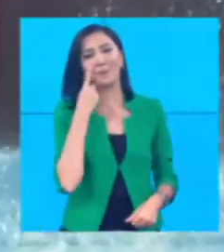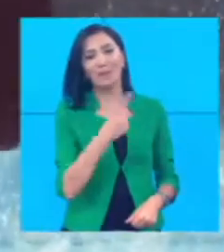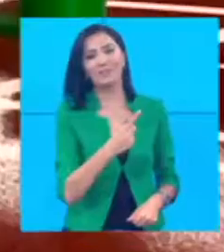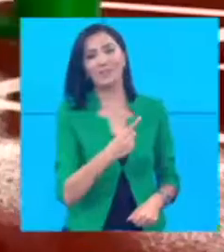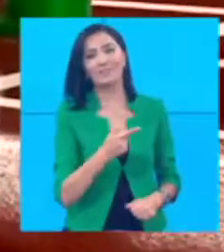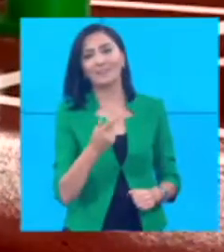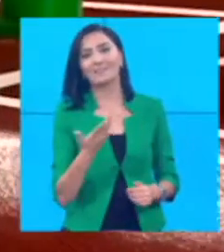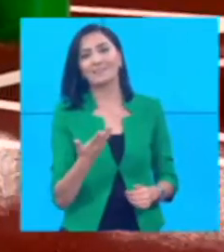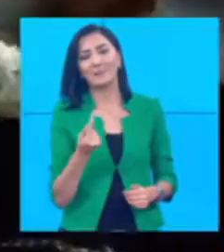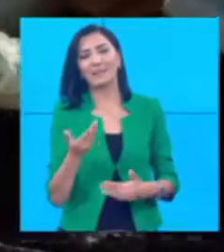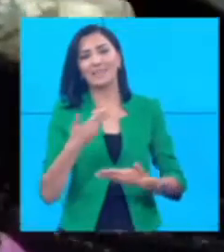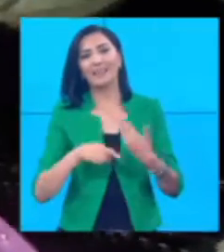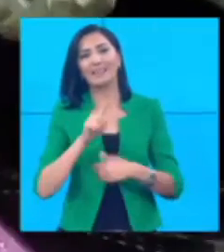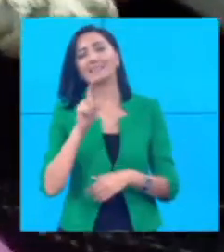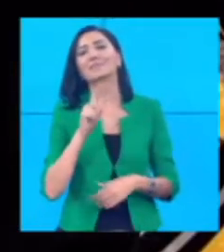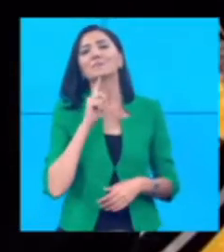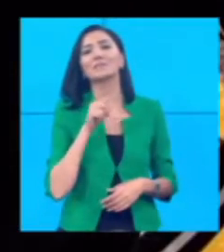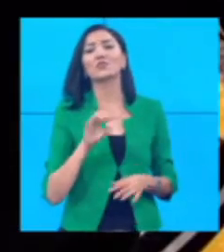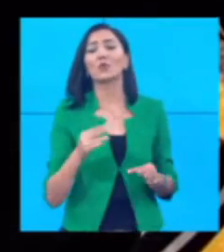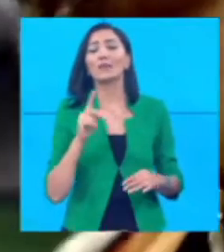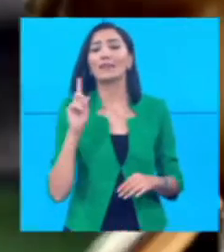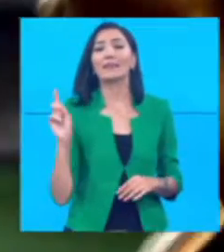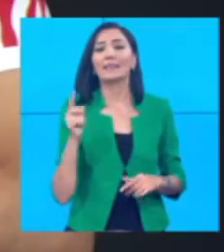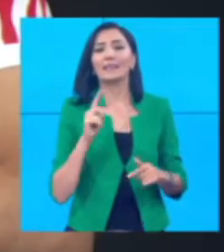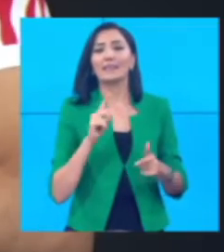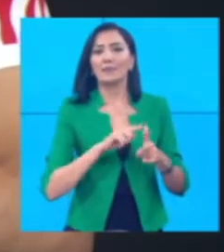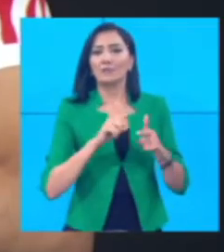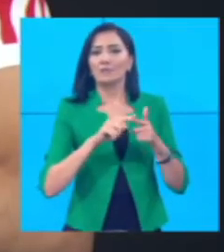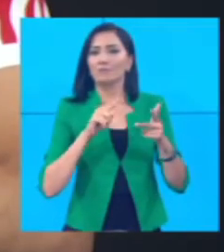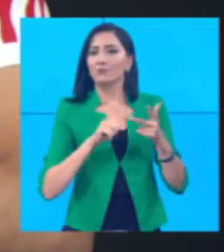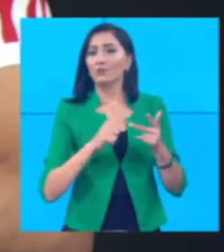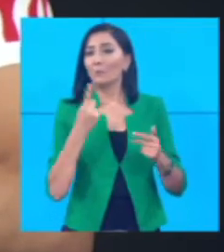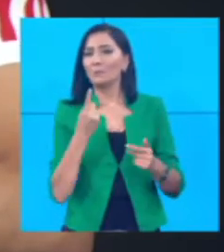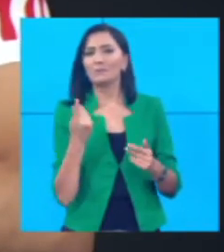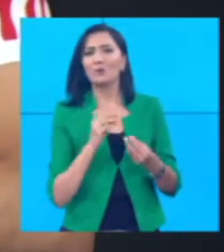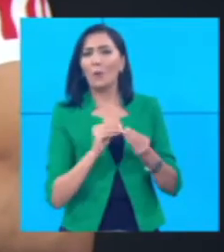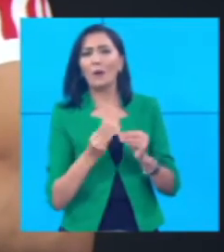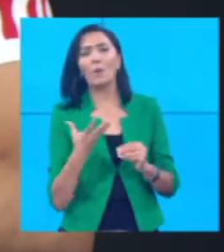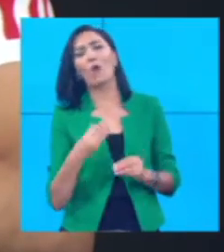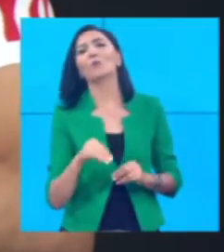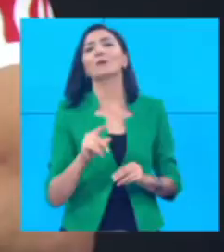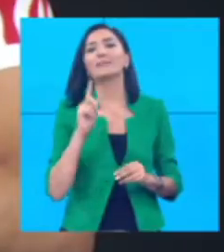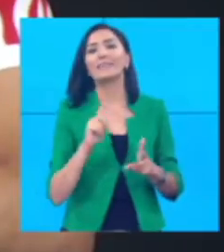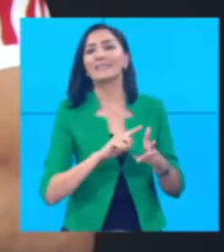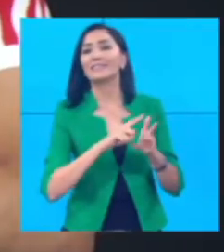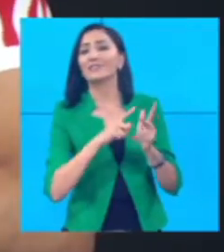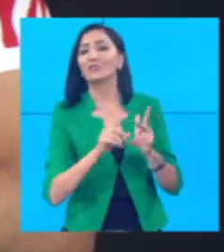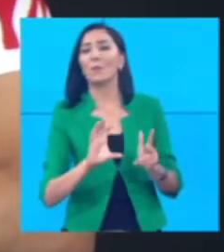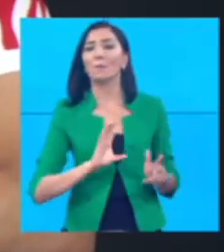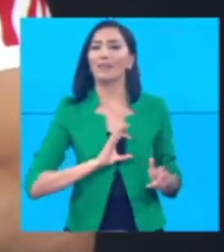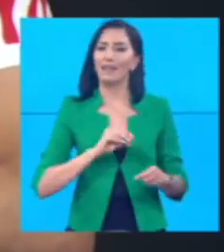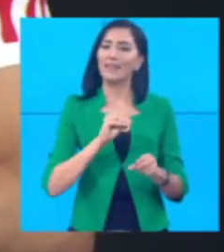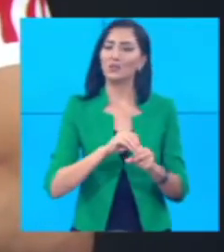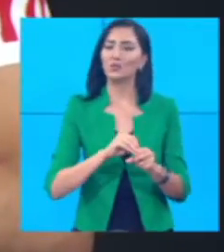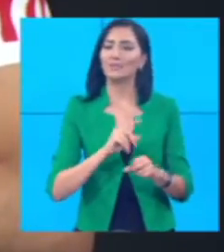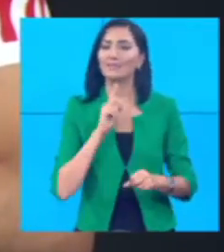bakacaklar. Evet, evet onlardan yani, biraz bahsedelim. Yani şu anda ilk 3'te inşallah bir aksilik olmazsa Allah'tan. Yani ilk 3